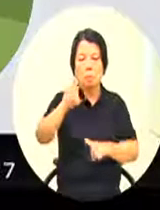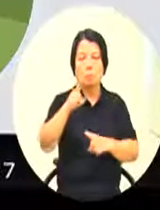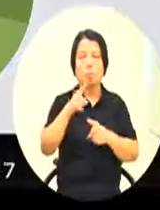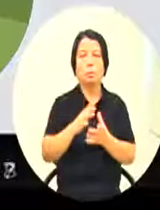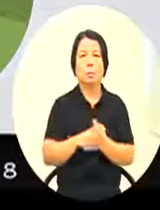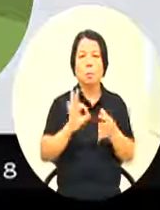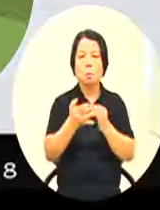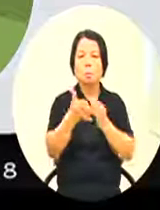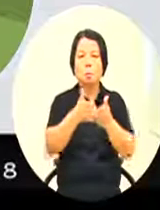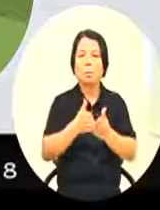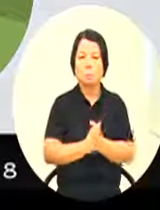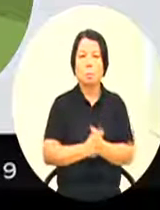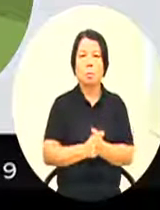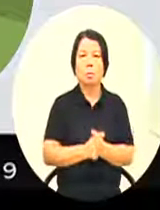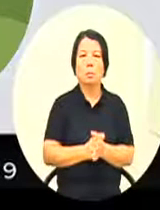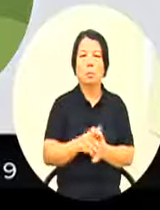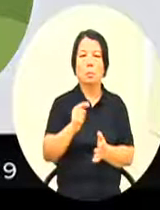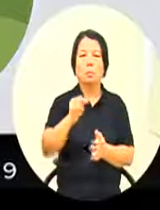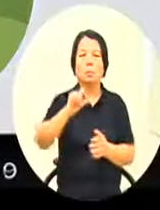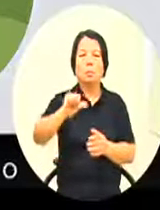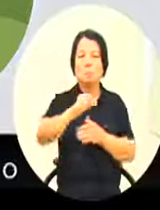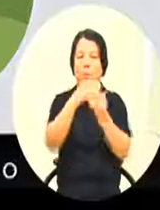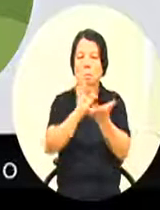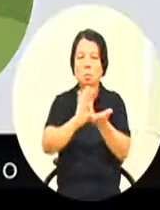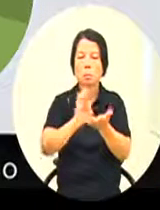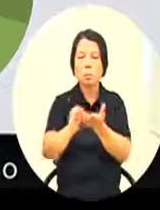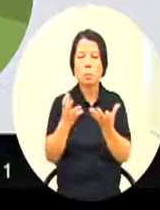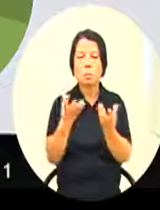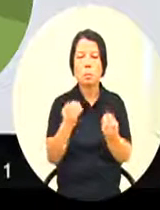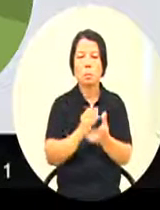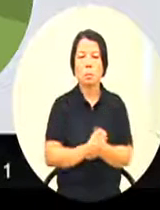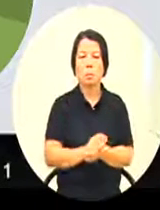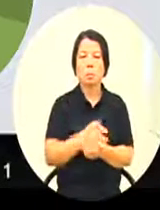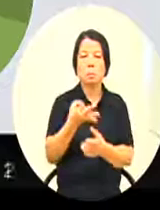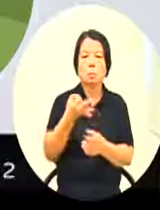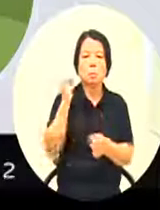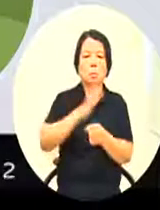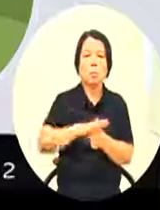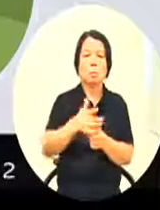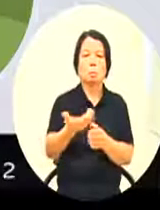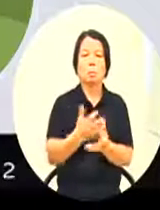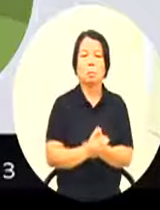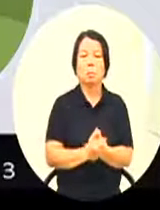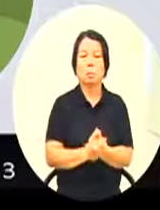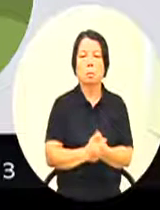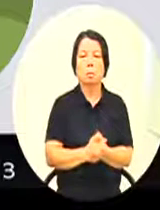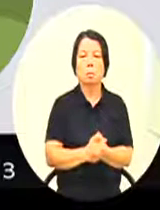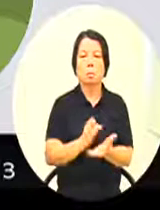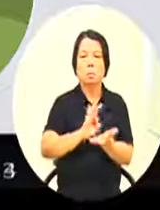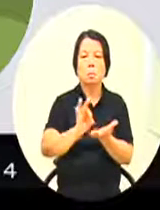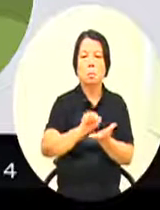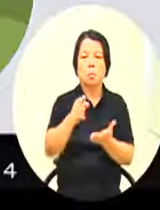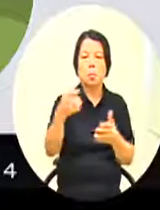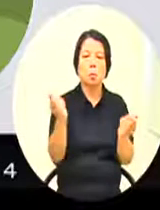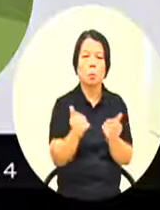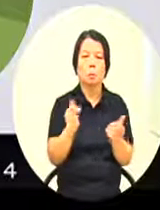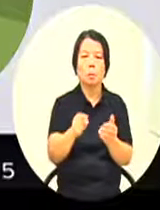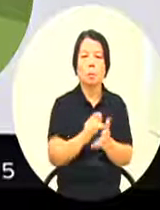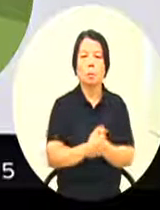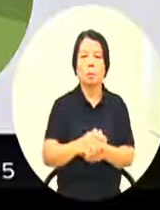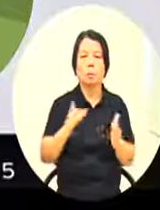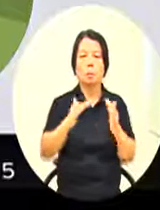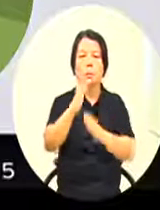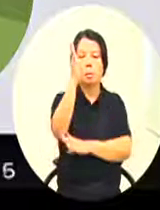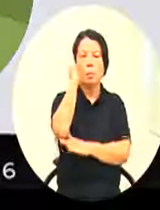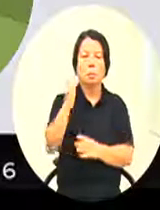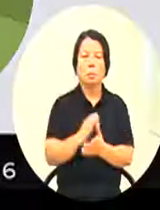什么连 T5 灯管他们现在都用不到？经费上，所以我认为经费的问题，局里面你们应该